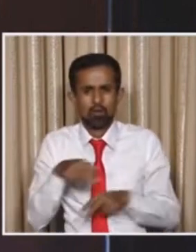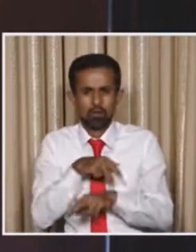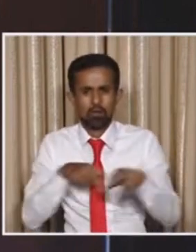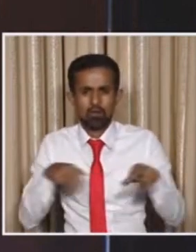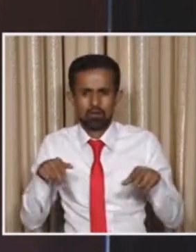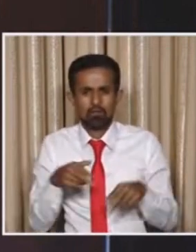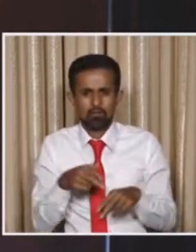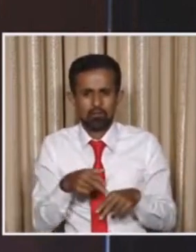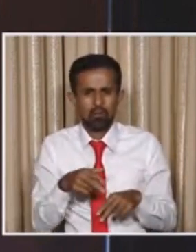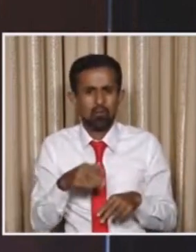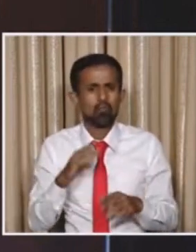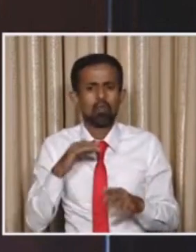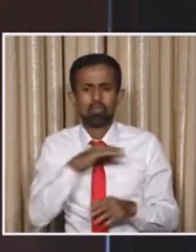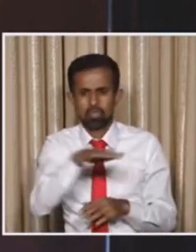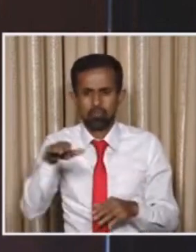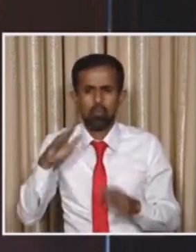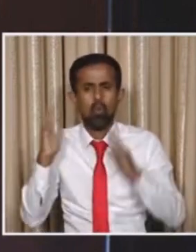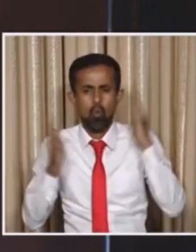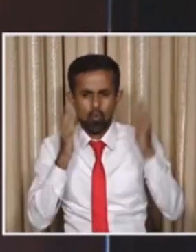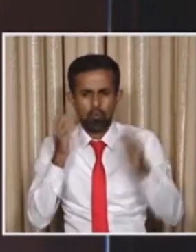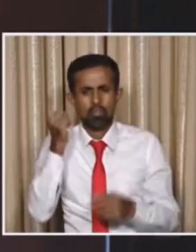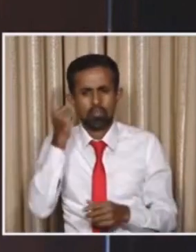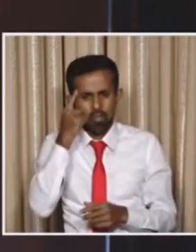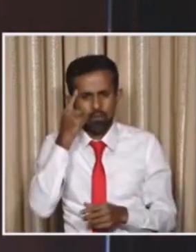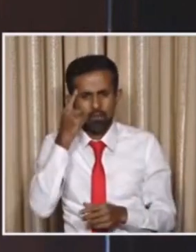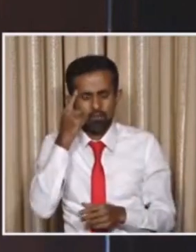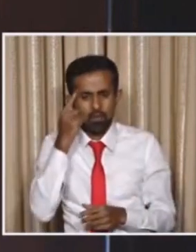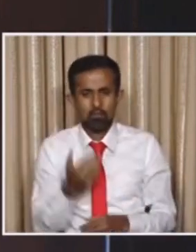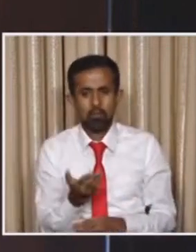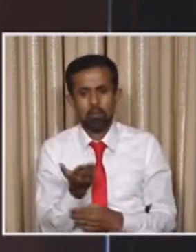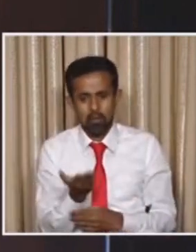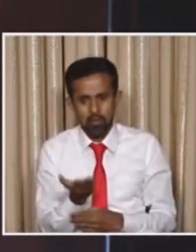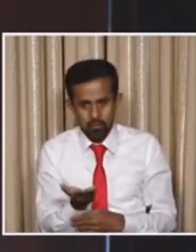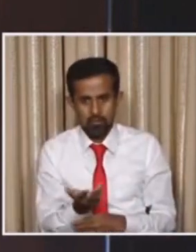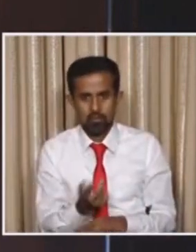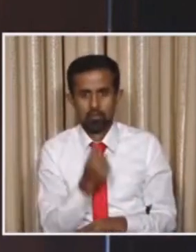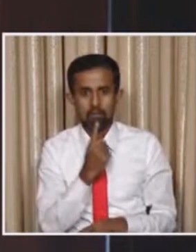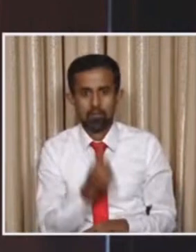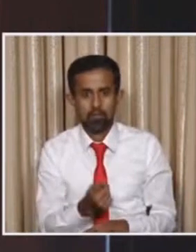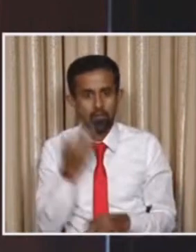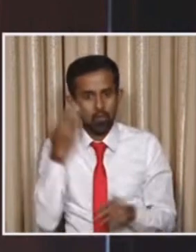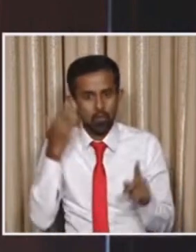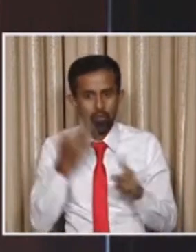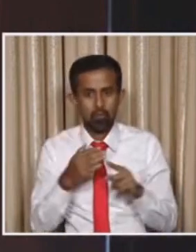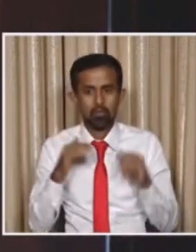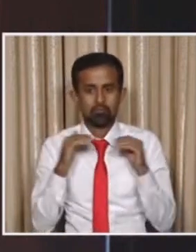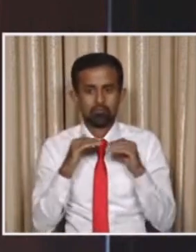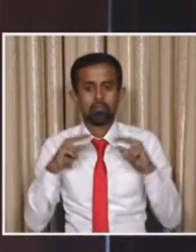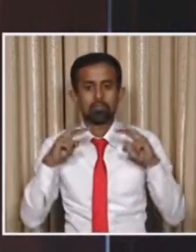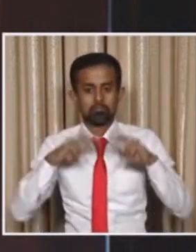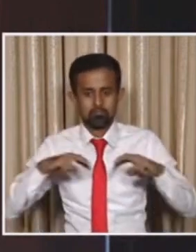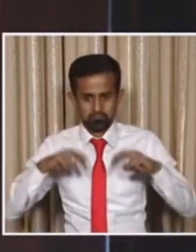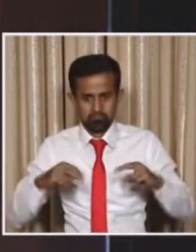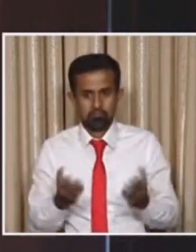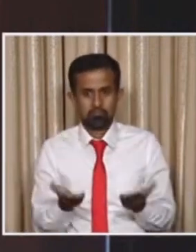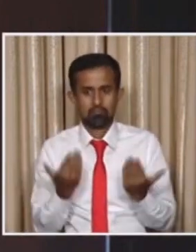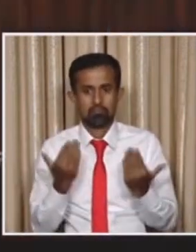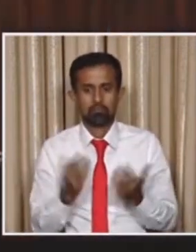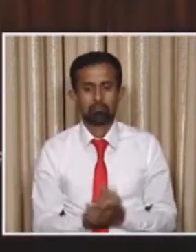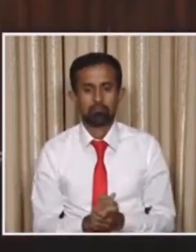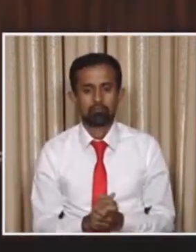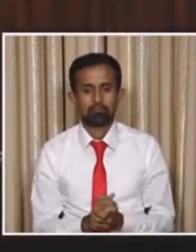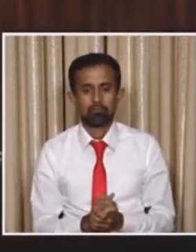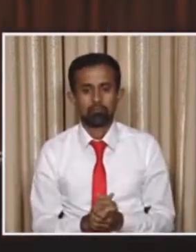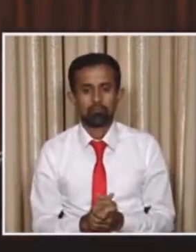මම හිතන්නේ මුළු සමාජයම මුළු ලෝකෙම දන්නවා. ඒ නිසා මම ඉල්ලා හිටිනවා ඔබතුමිය වගේ මේ සම්බන්ධව අපක්ෂපාතී පරීක්ෂණයක් කරන්න කටයුතු කරන්නයි කියලා. හොඳයි. දැනට